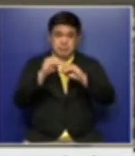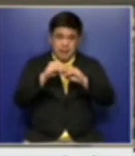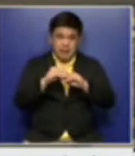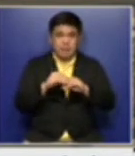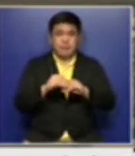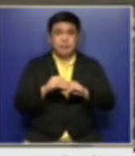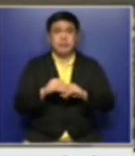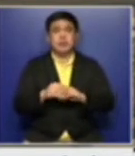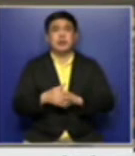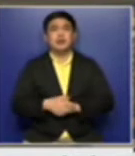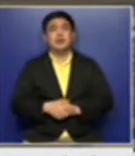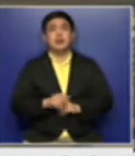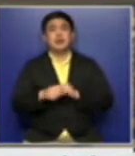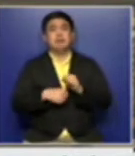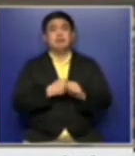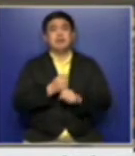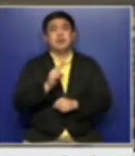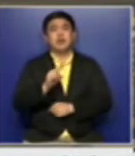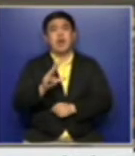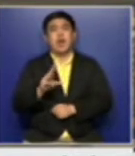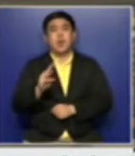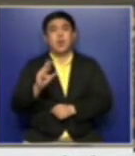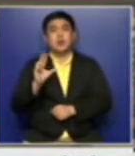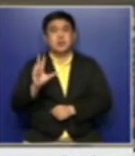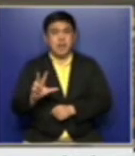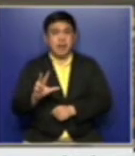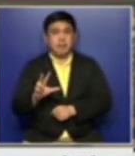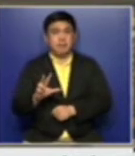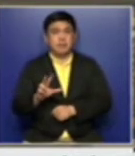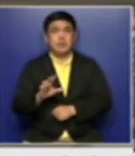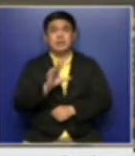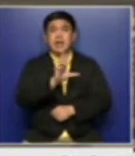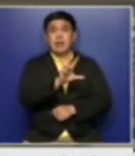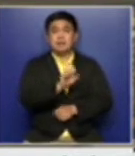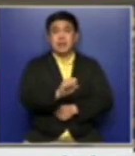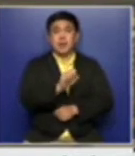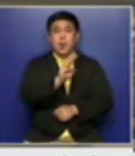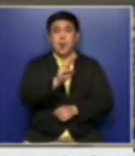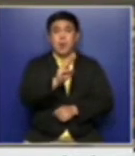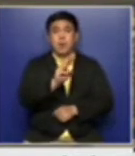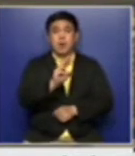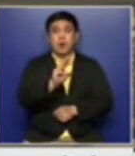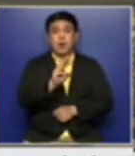พ.ศ. 2563เนี้ยอุดหนุนไปให้